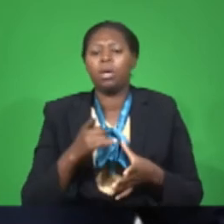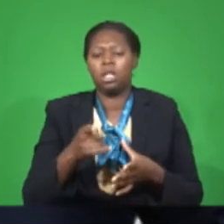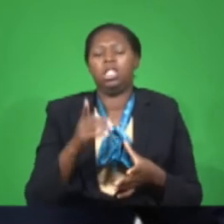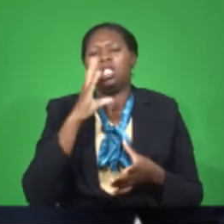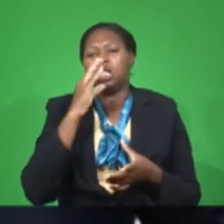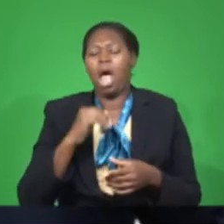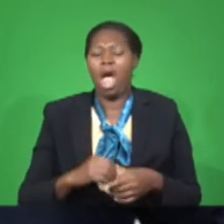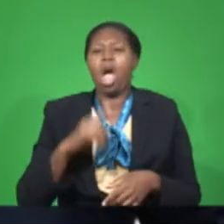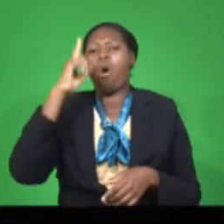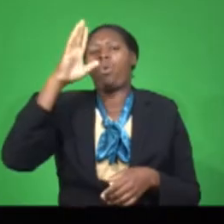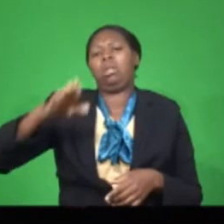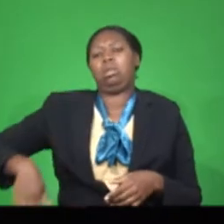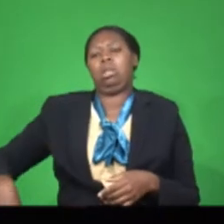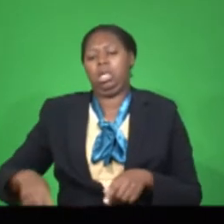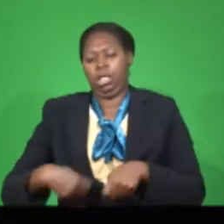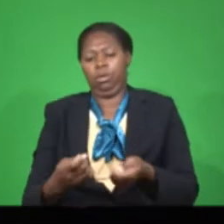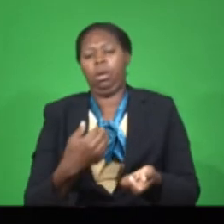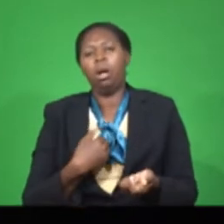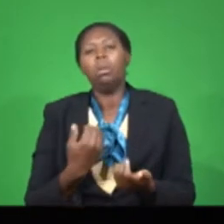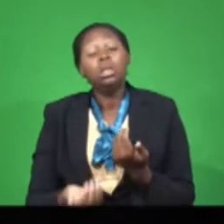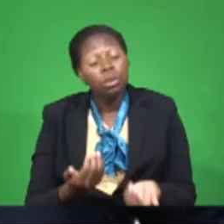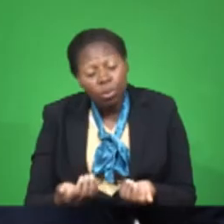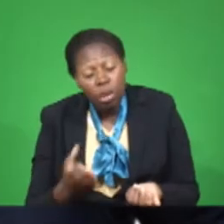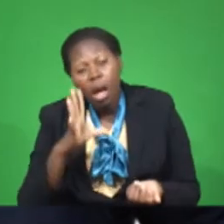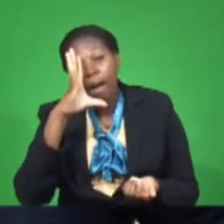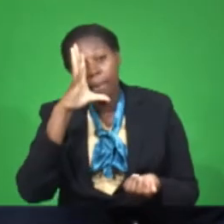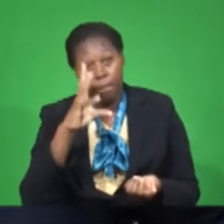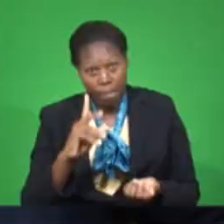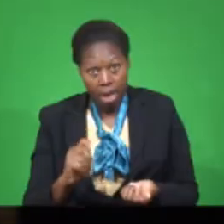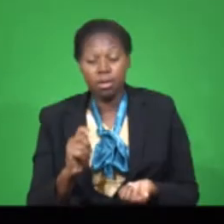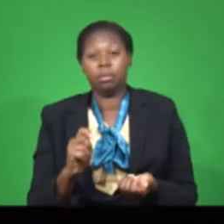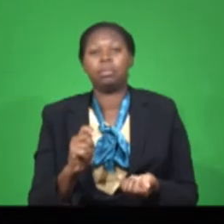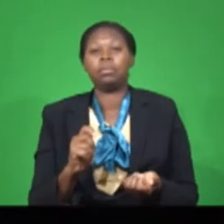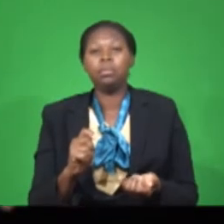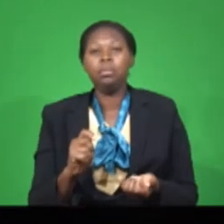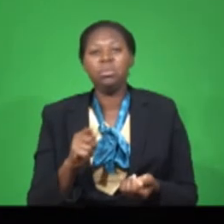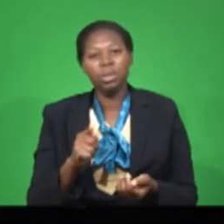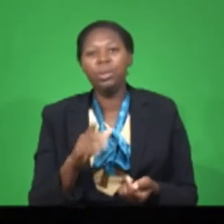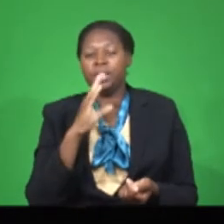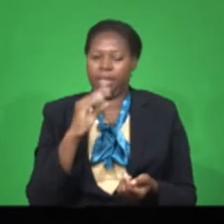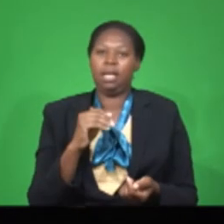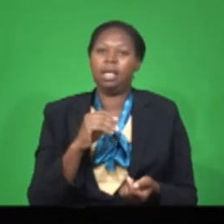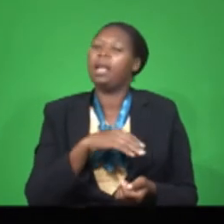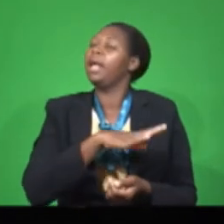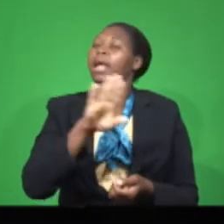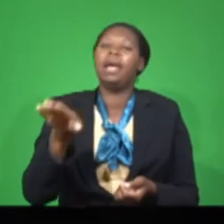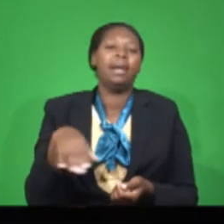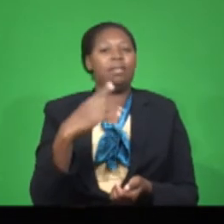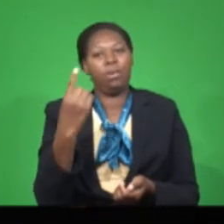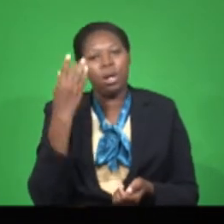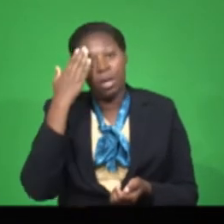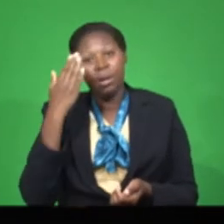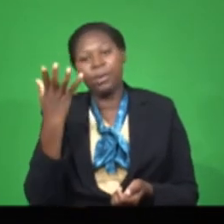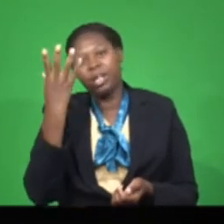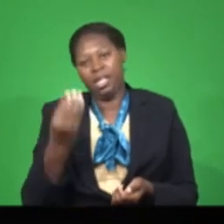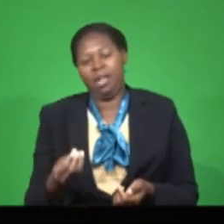kahunu kanotodza kaAbraham kayaka mukana uripo. Munhu chero uchirara namedhi varipo varume vari kurara namedhi